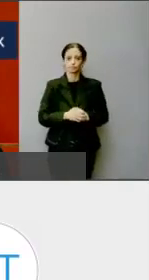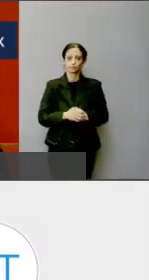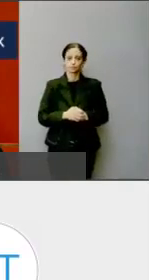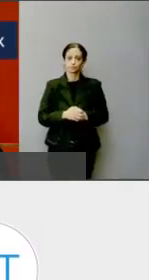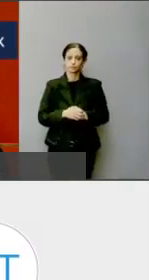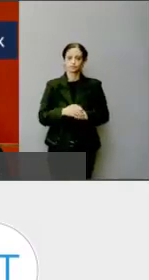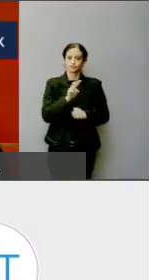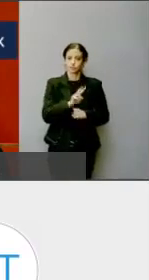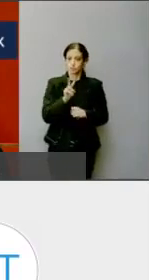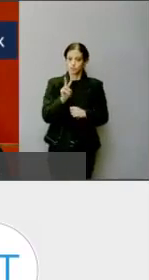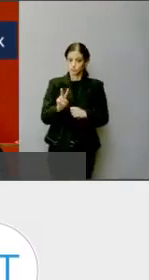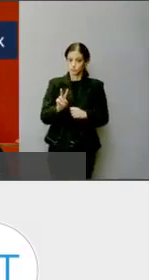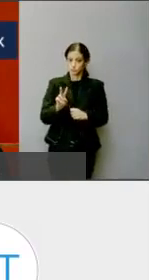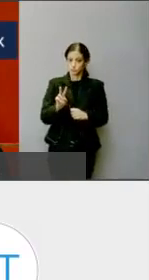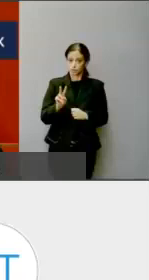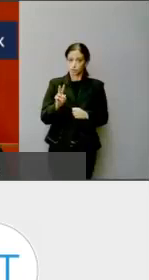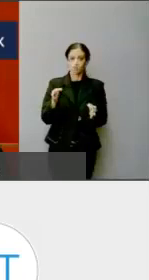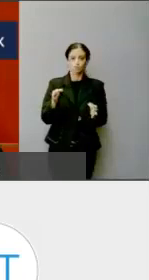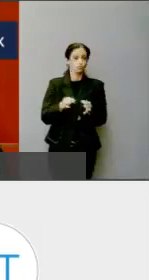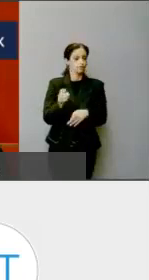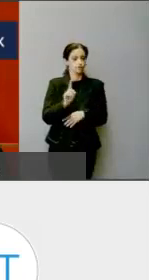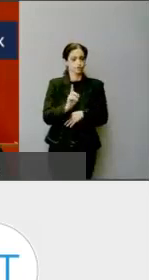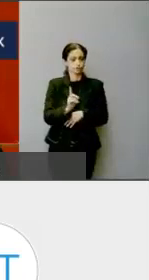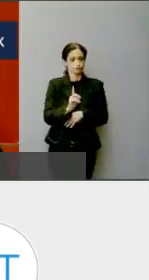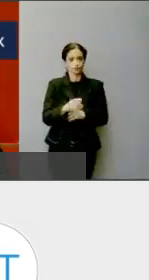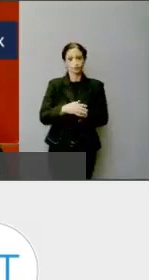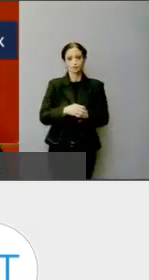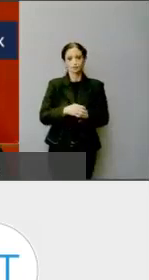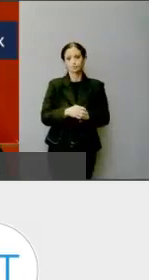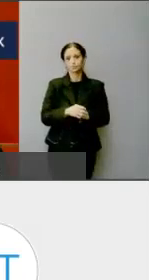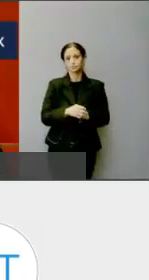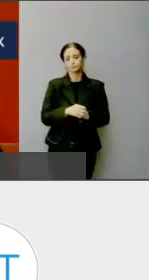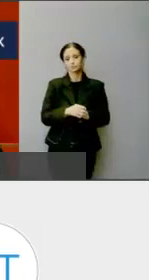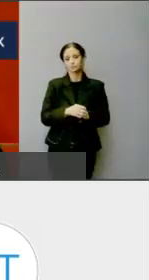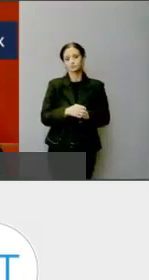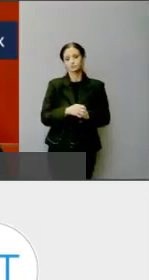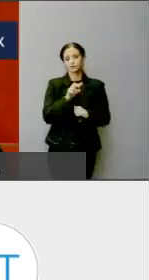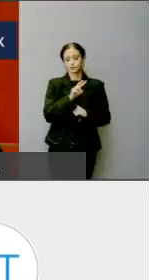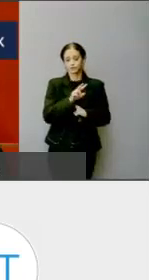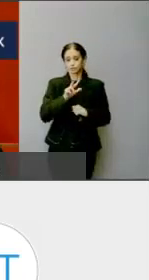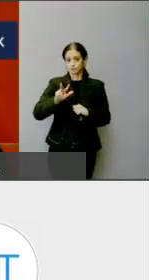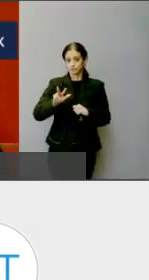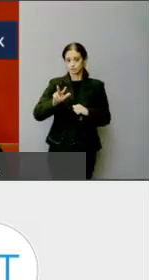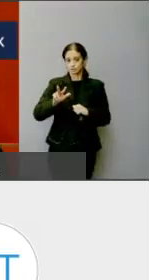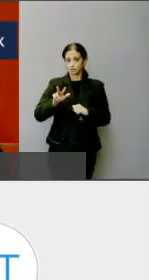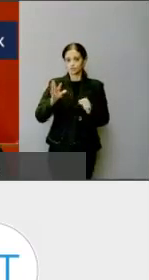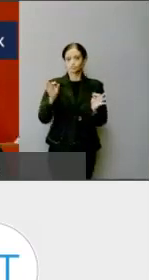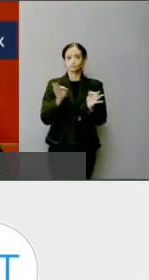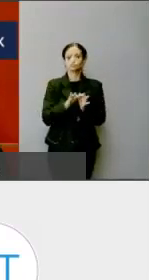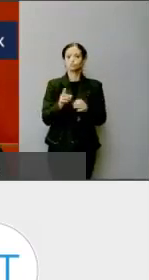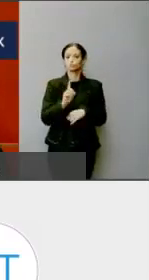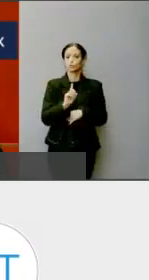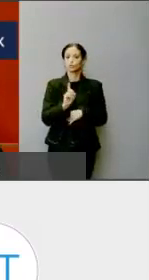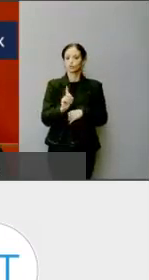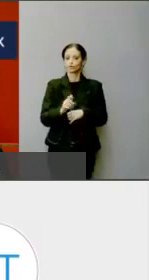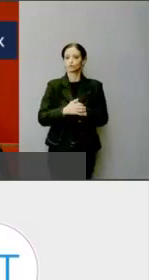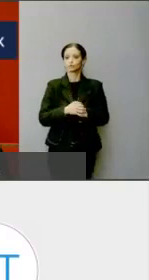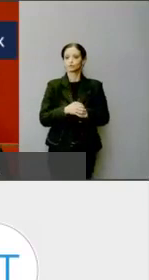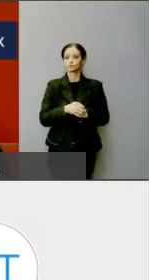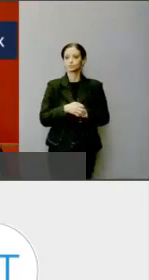22 non favorevole 23 non favorevole